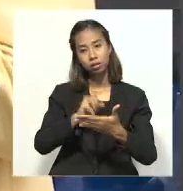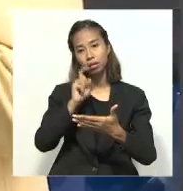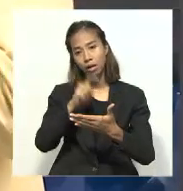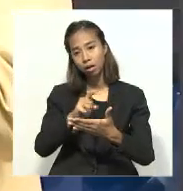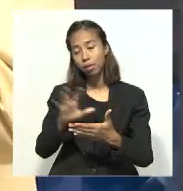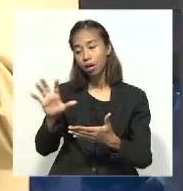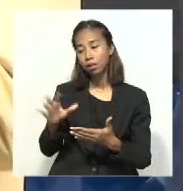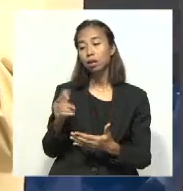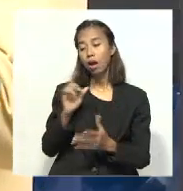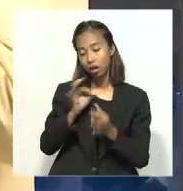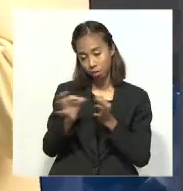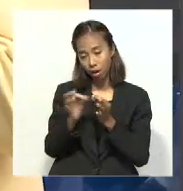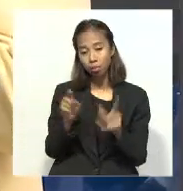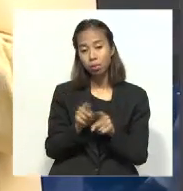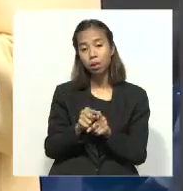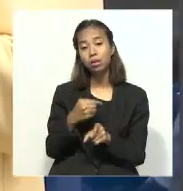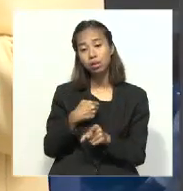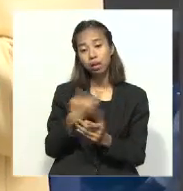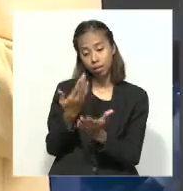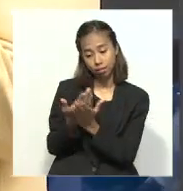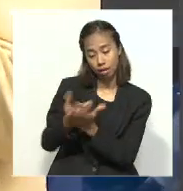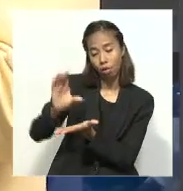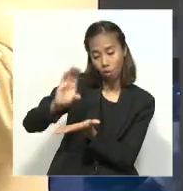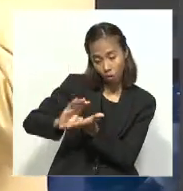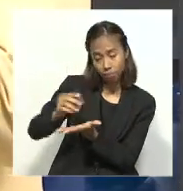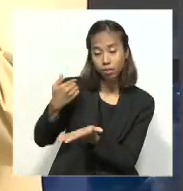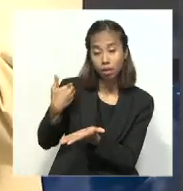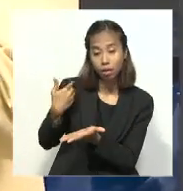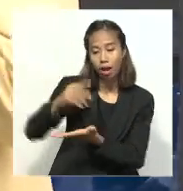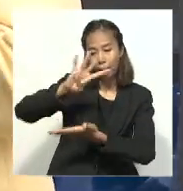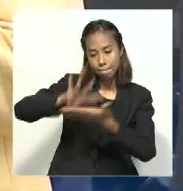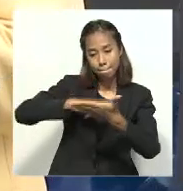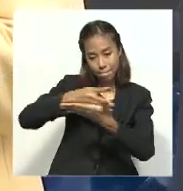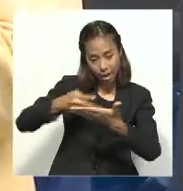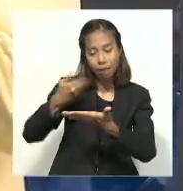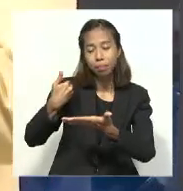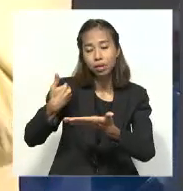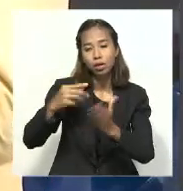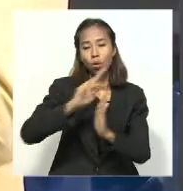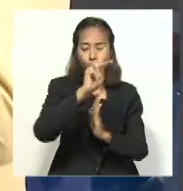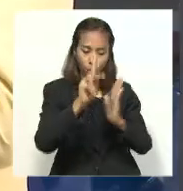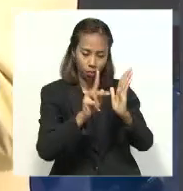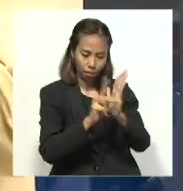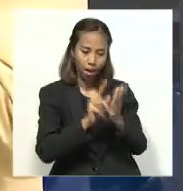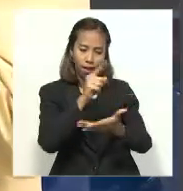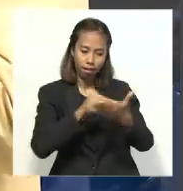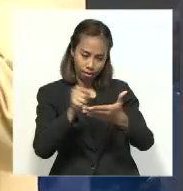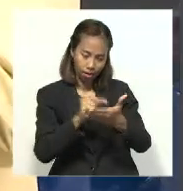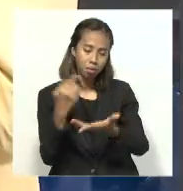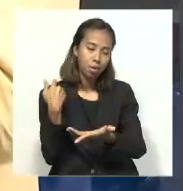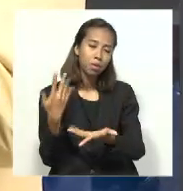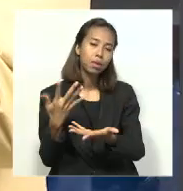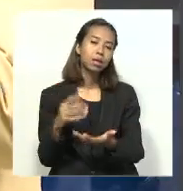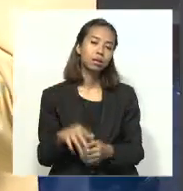ขาอธิบายได้อย่างผมไหมงบมาเป็นยังไงแผนการใช้งบมาเป็นยังไงกฎหมายการเงินการคลังไปเขารู้เรื่องหรือเปล่าน